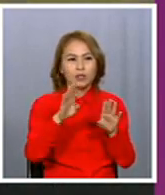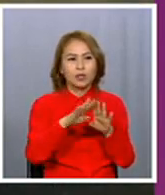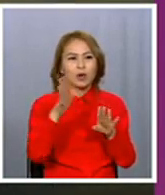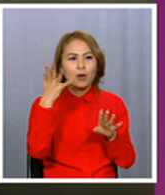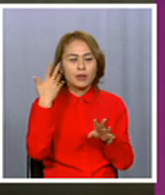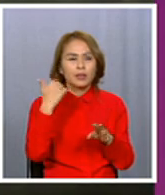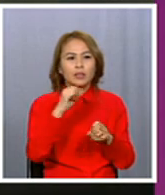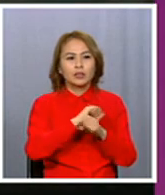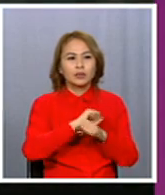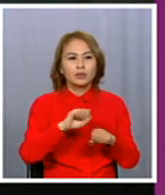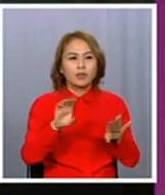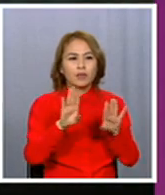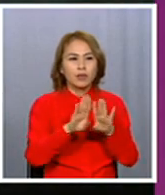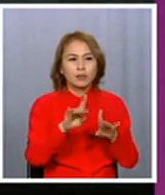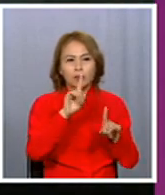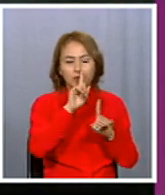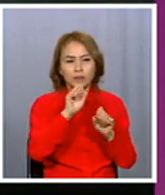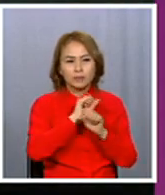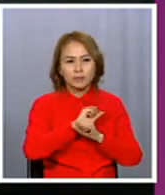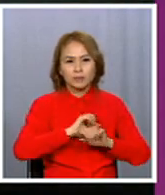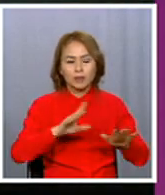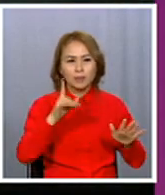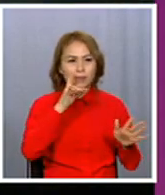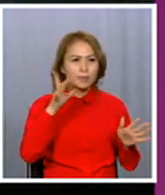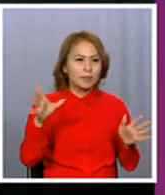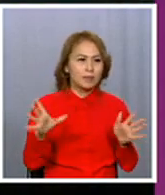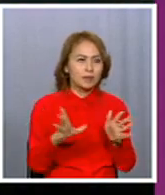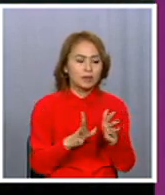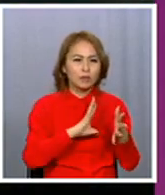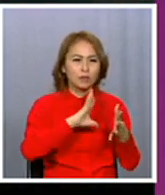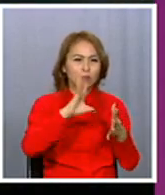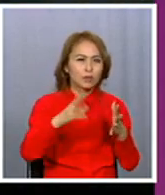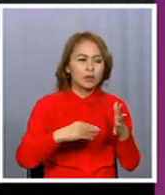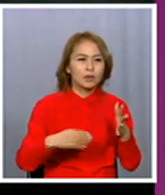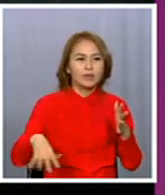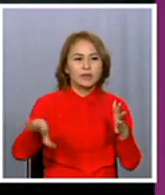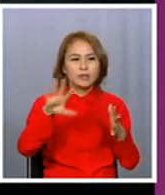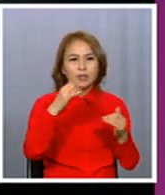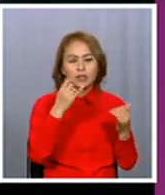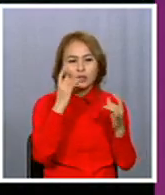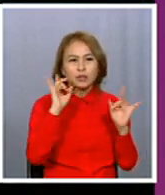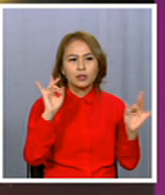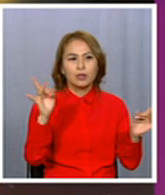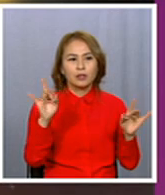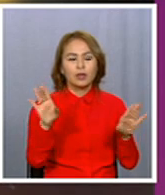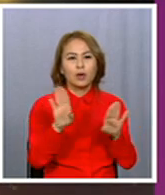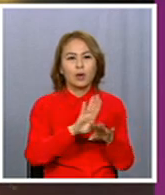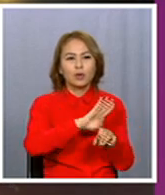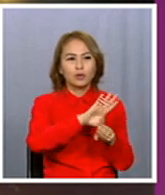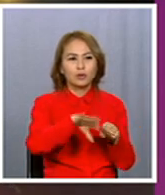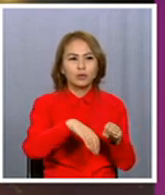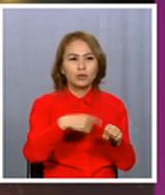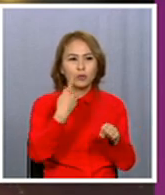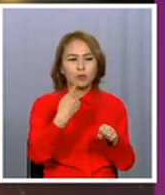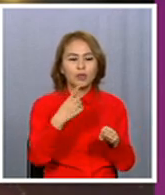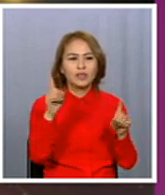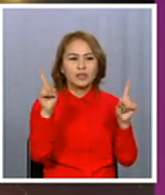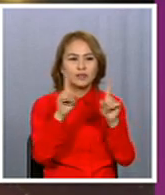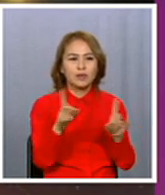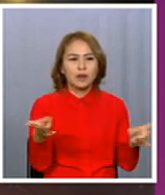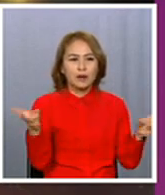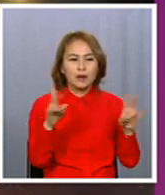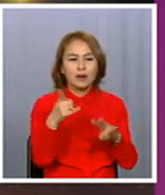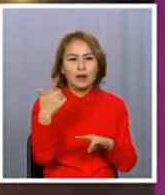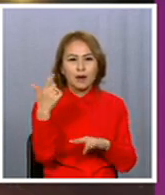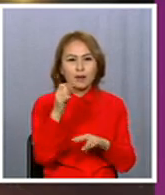кезде ерекше өткір жарық бір сәтке бүкіл галактиканы жарық еткізеді. жойылып кеткен жұлдыздың қалдықтары газ және